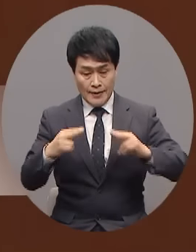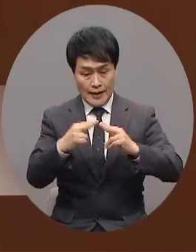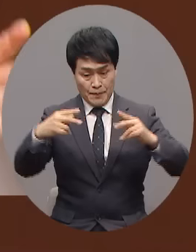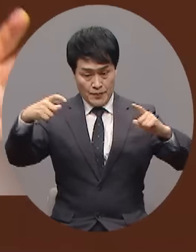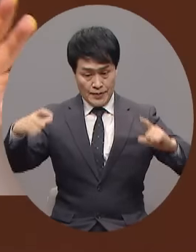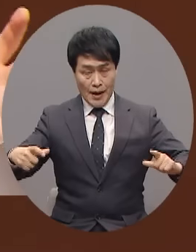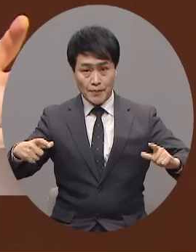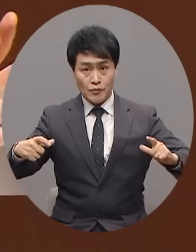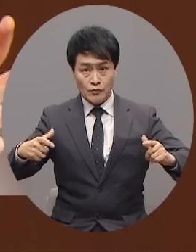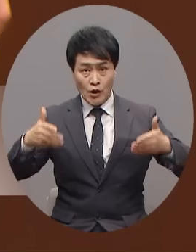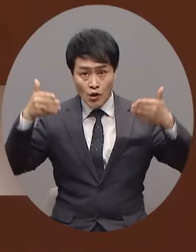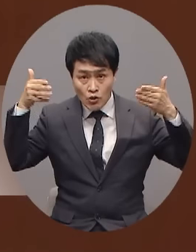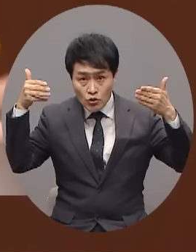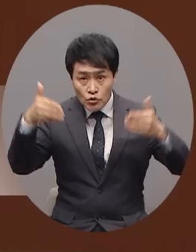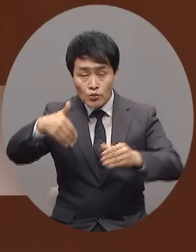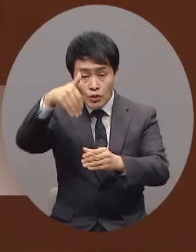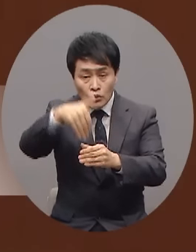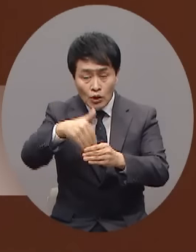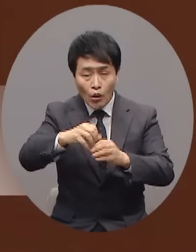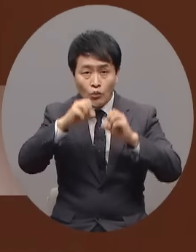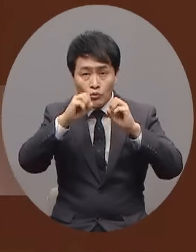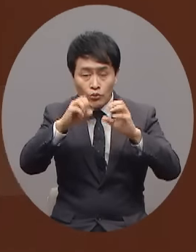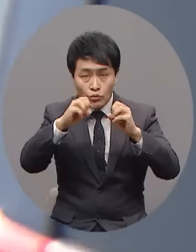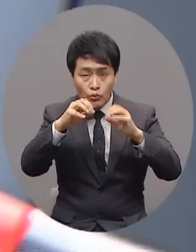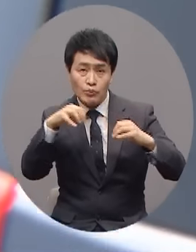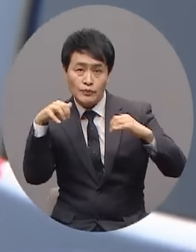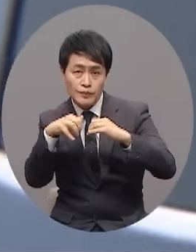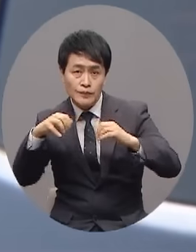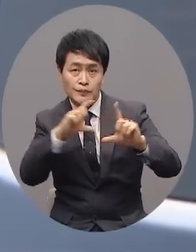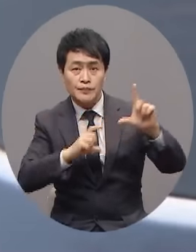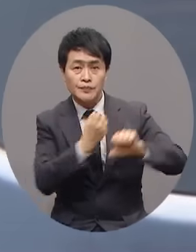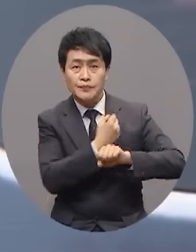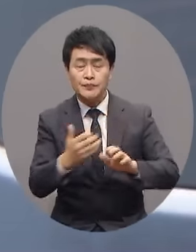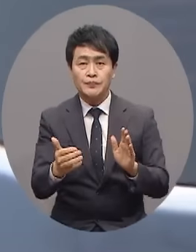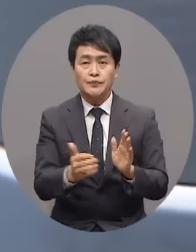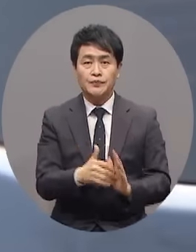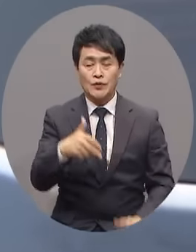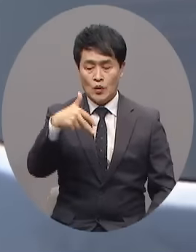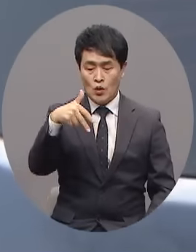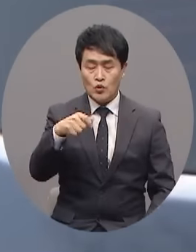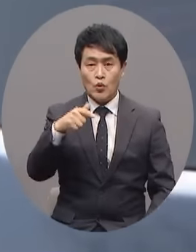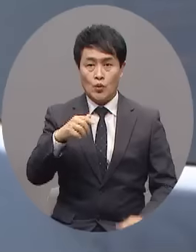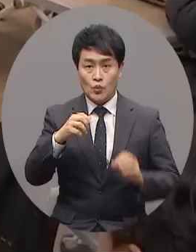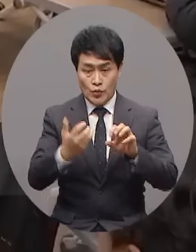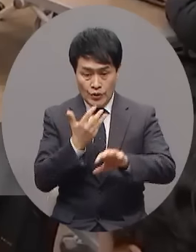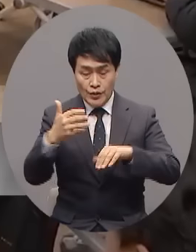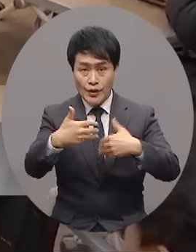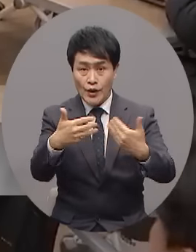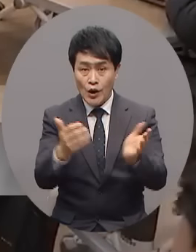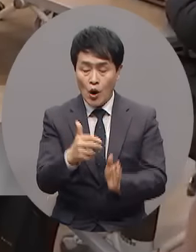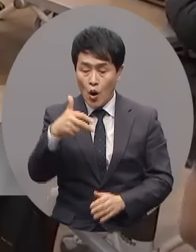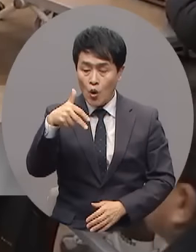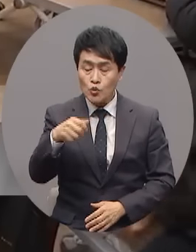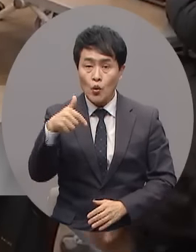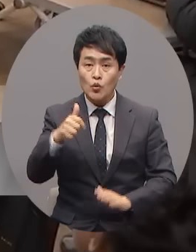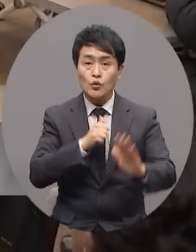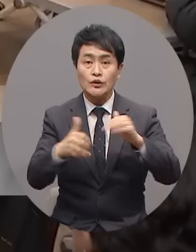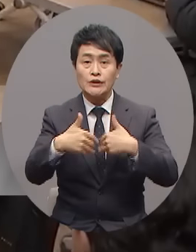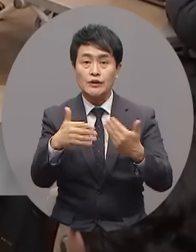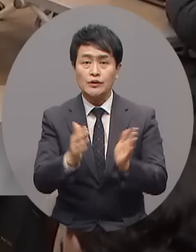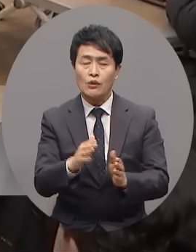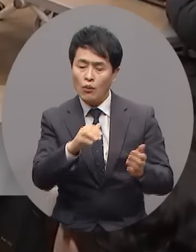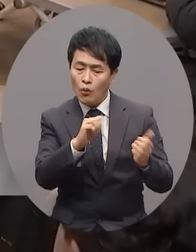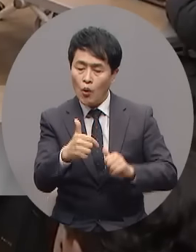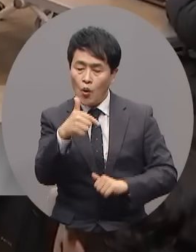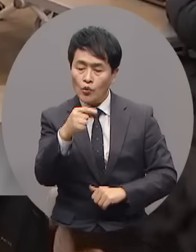승부에 집중한다는 게 개혁신당의 전략입니다. 조국 혁신당의 조국 대표는 고 노무현 전 대통령의